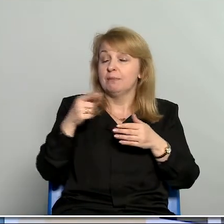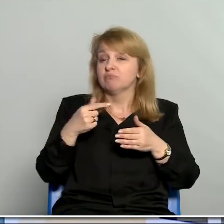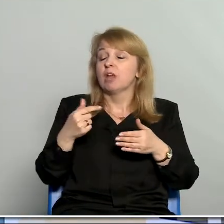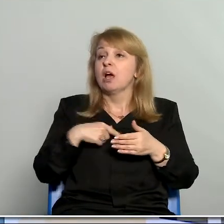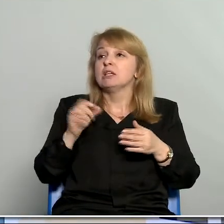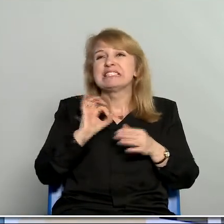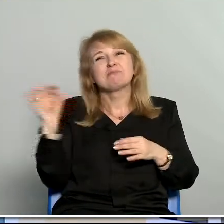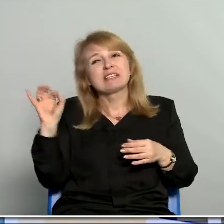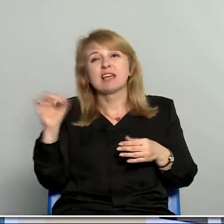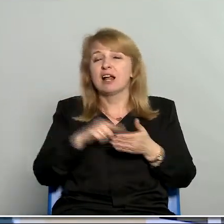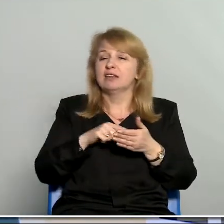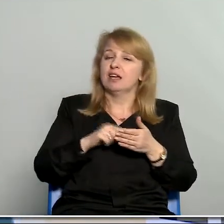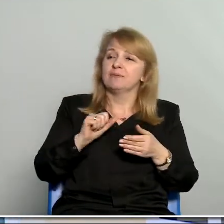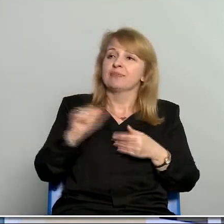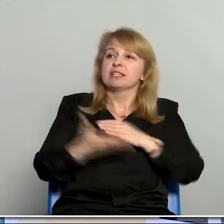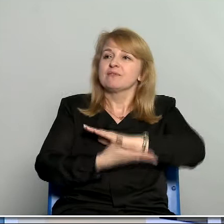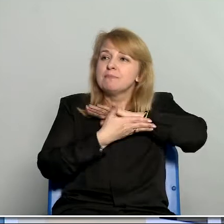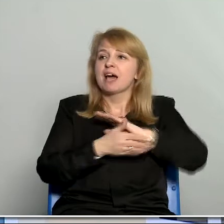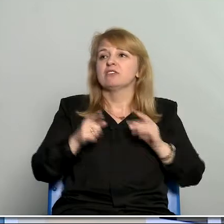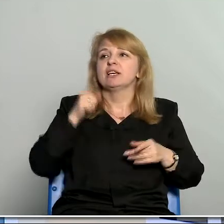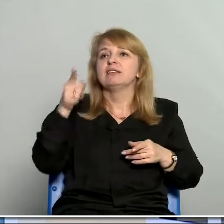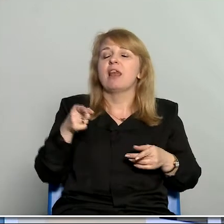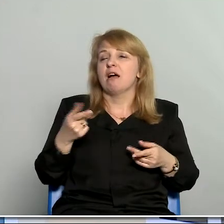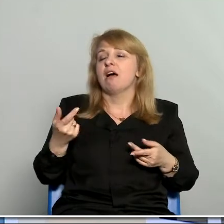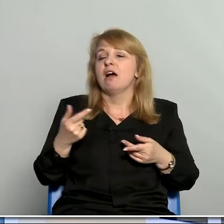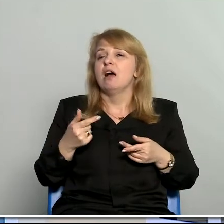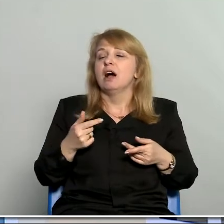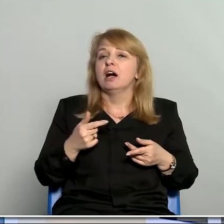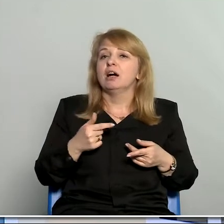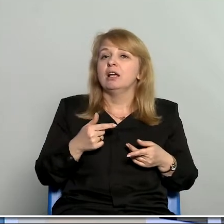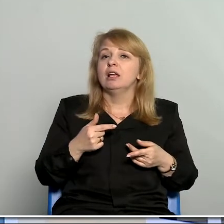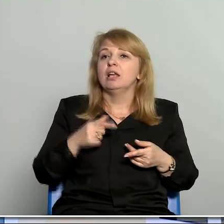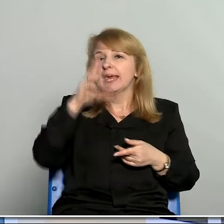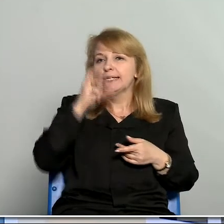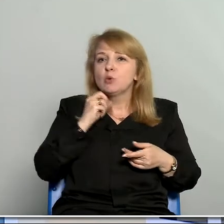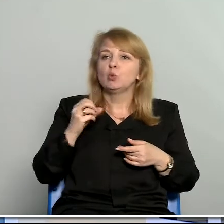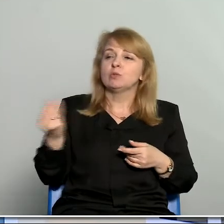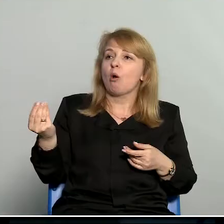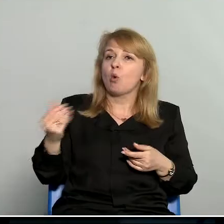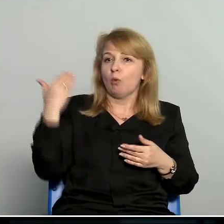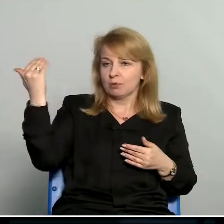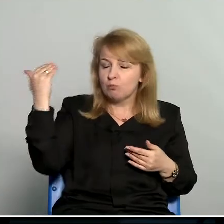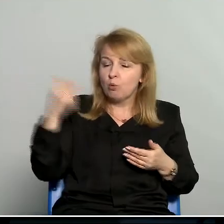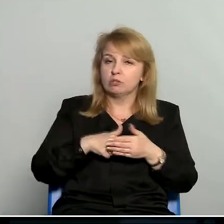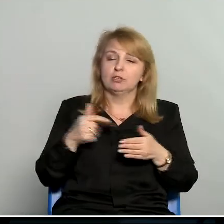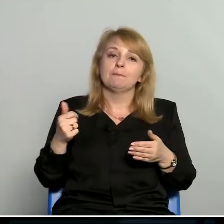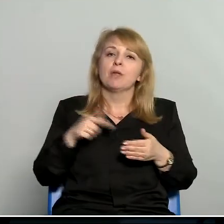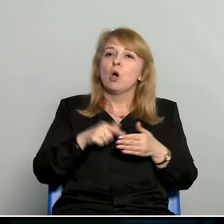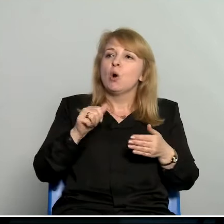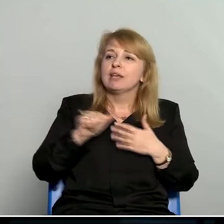na dość specyficzne wsparcie dla instytucji ekonomii społecznej, ze względu na